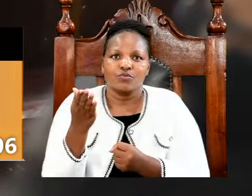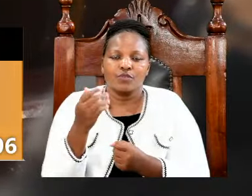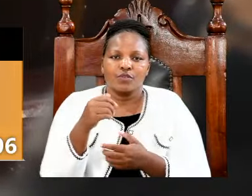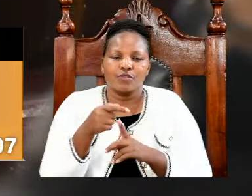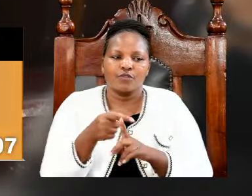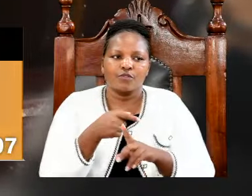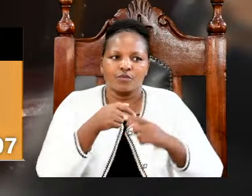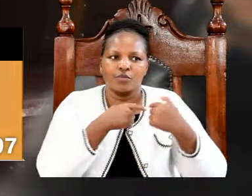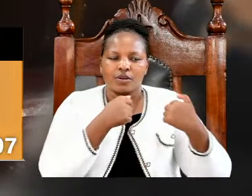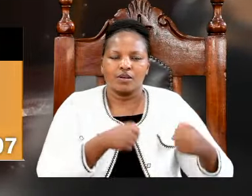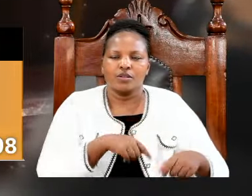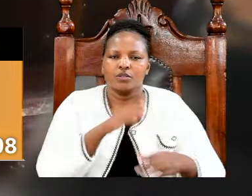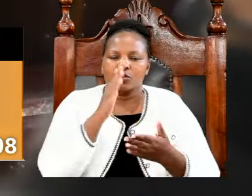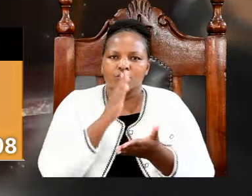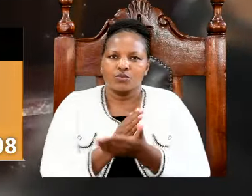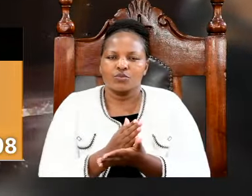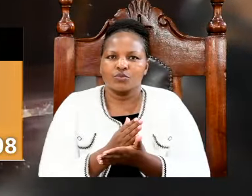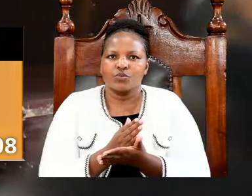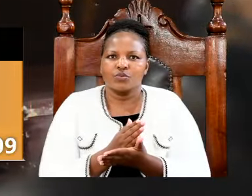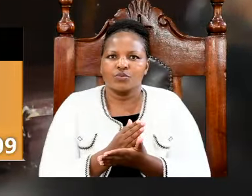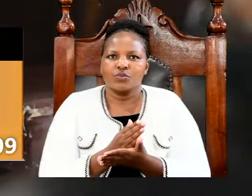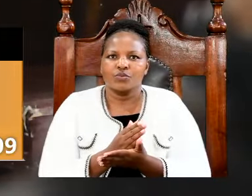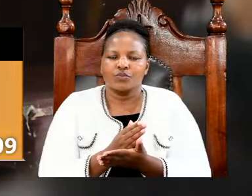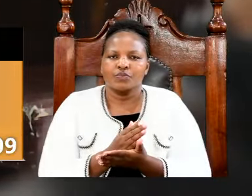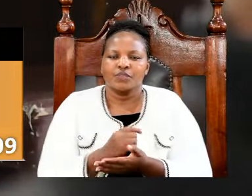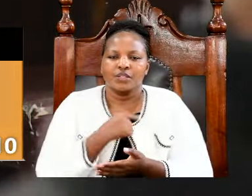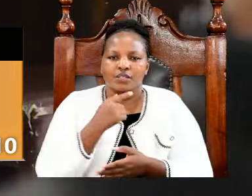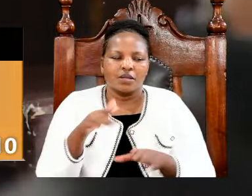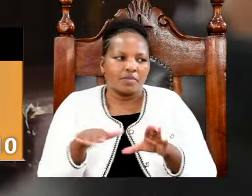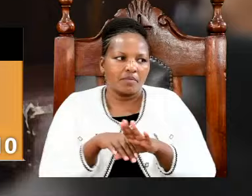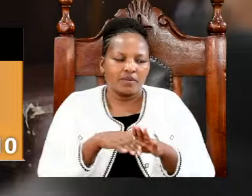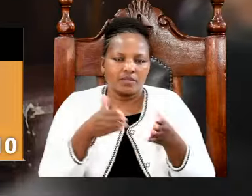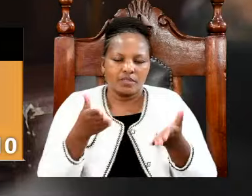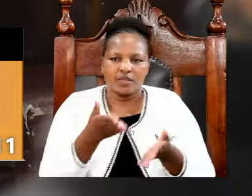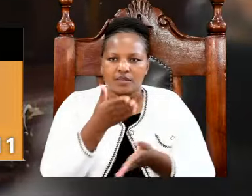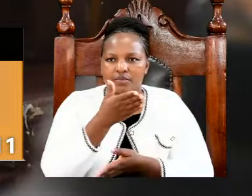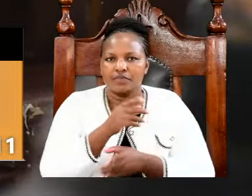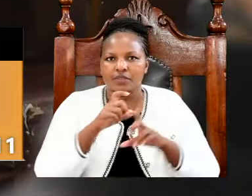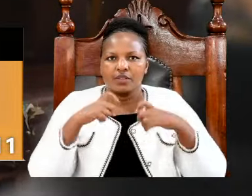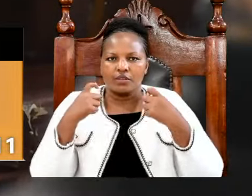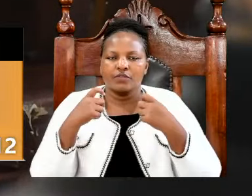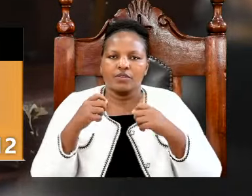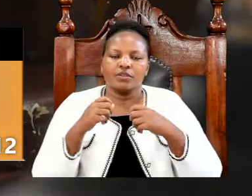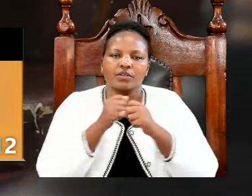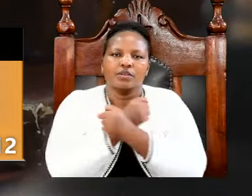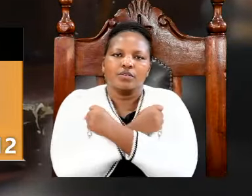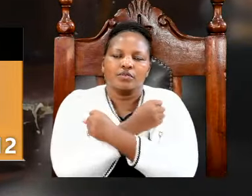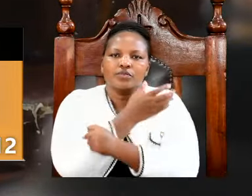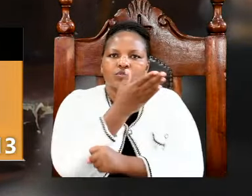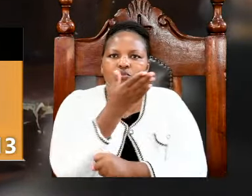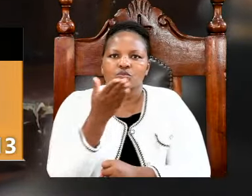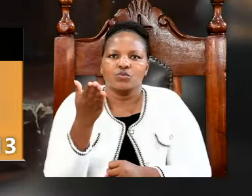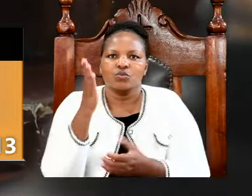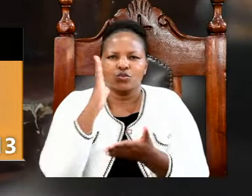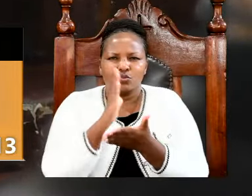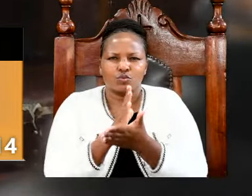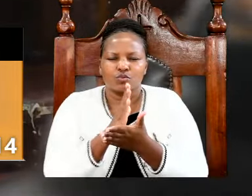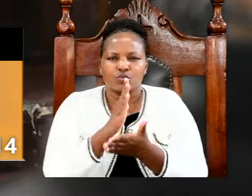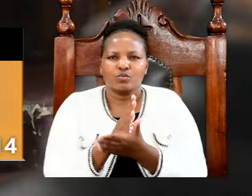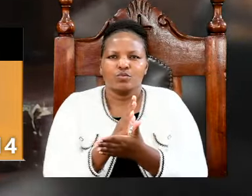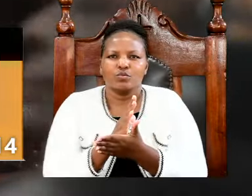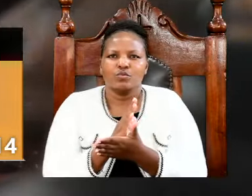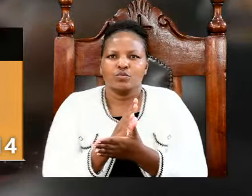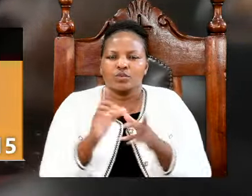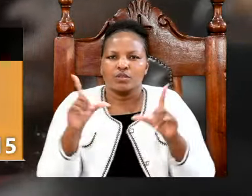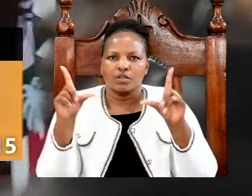unajua kweli anakupenda. Kama hivi ametuambia, kama wanabahati anatupenda. Tuko na uhakika kweli anatupenda. Na kuna